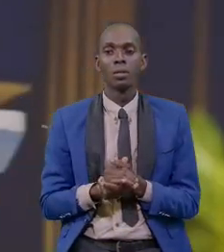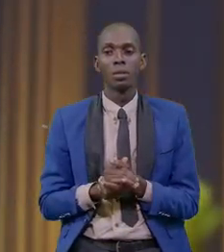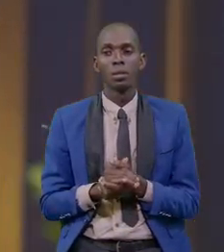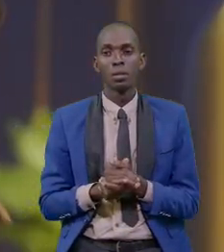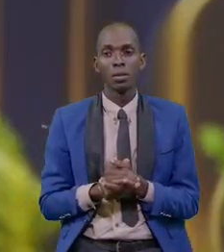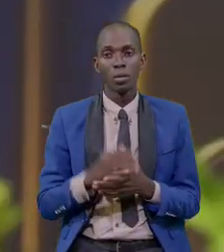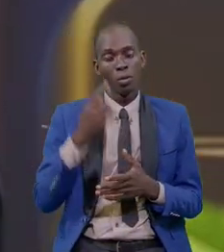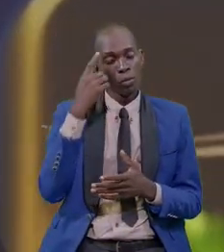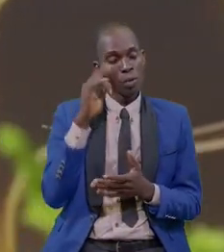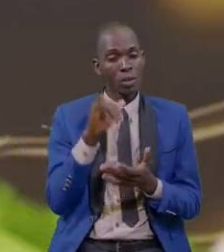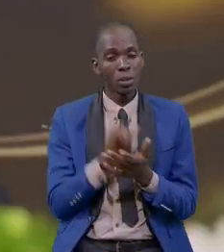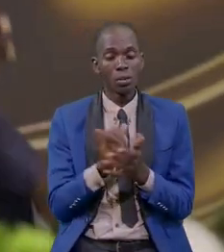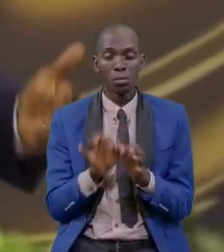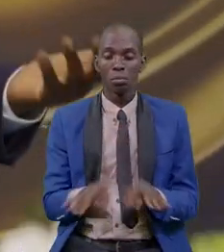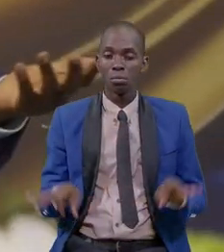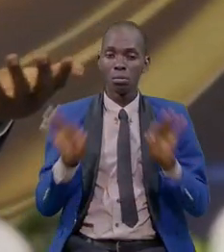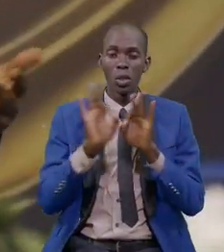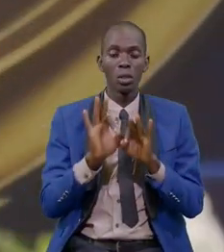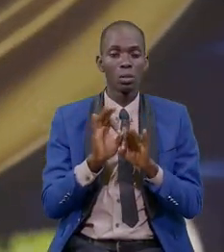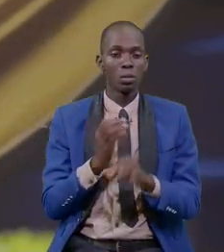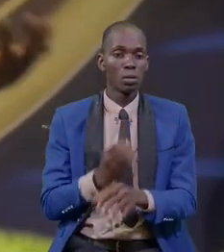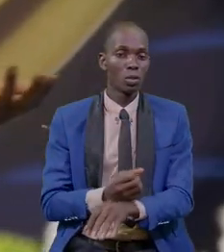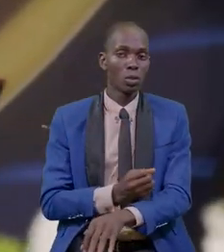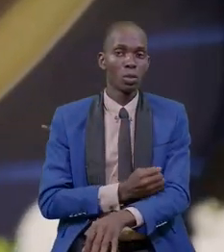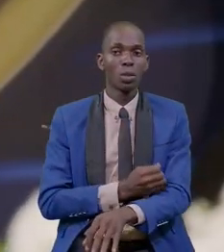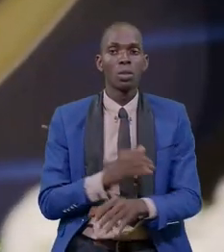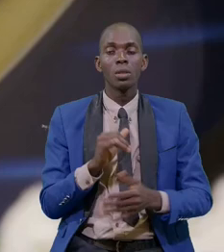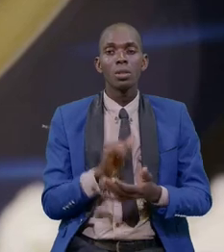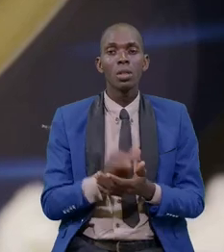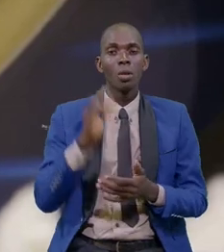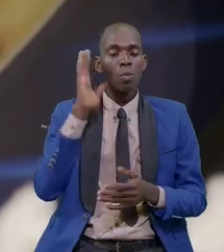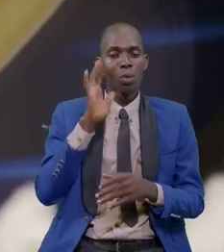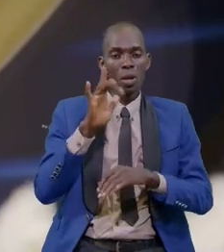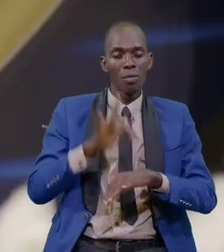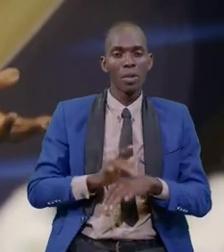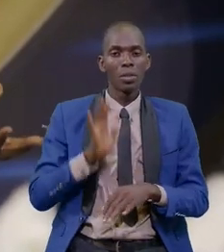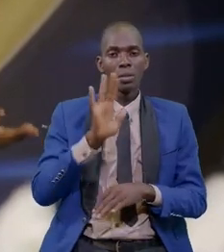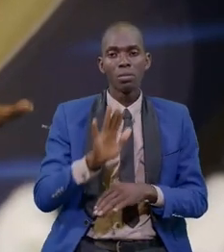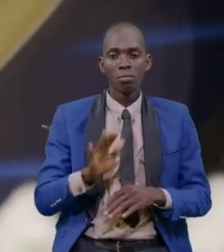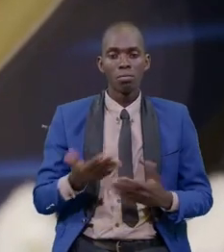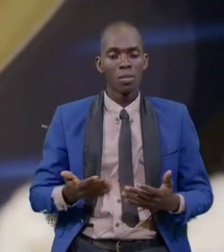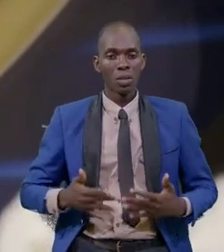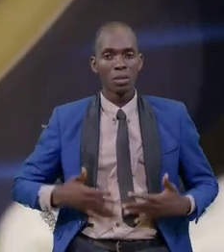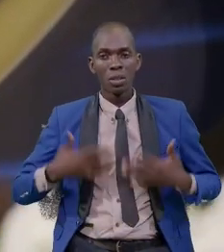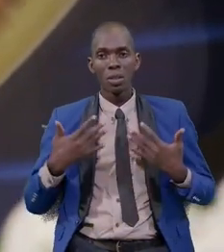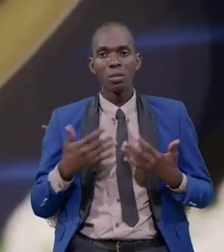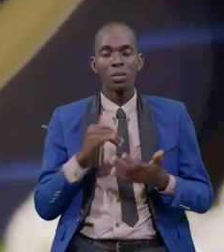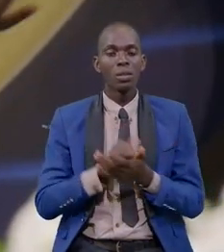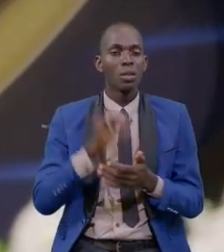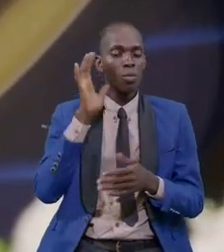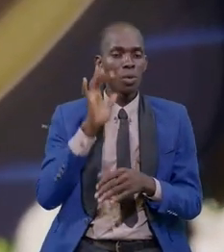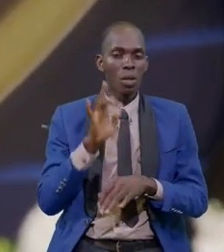Pour ce sujet très important qui va affecter leur bonne santé, affecter